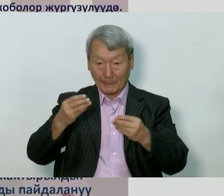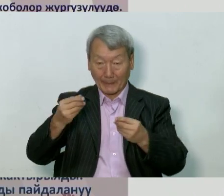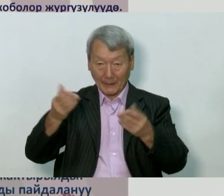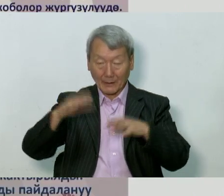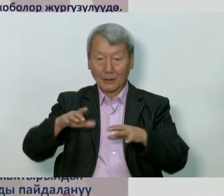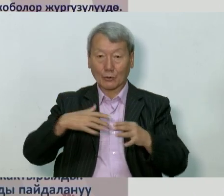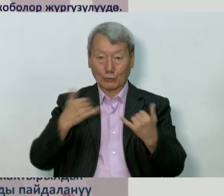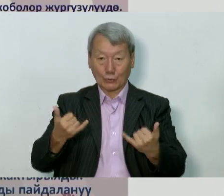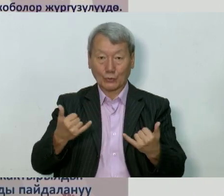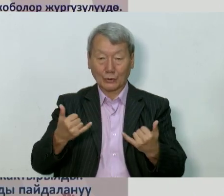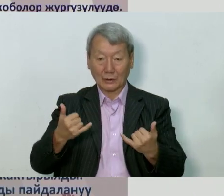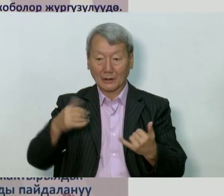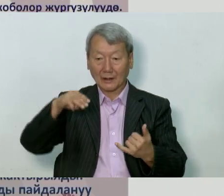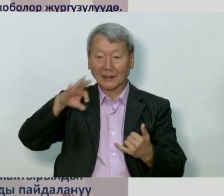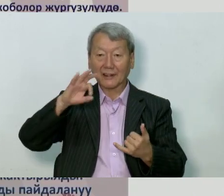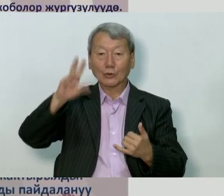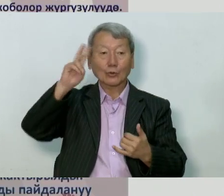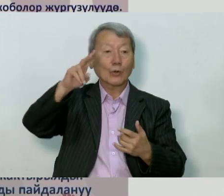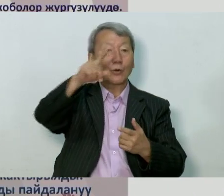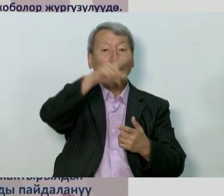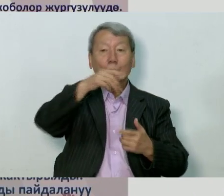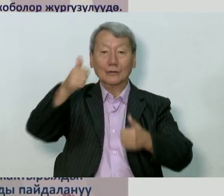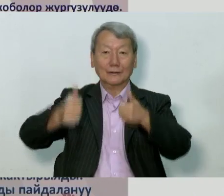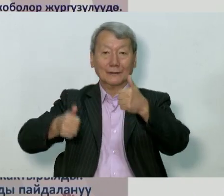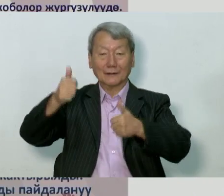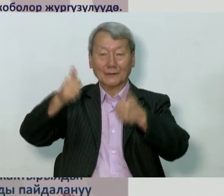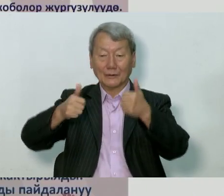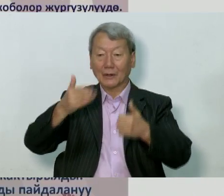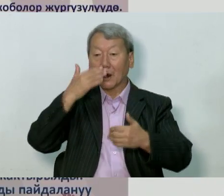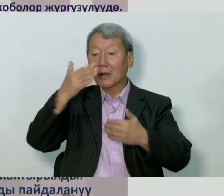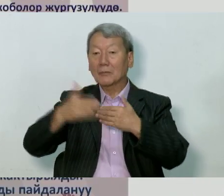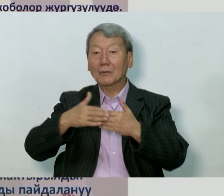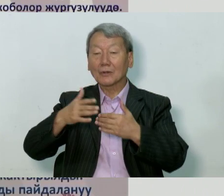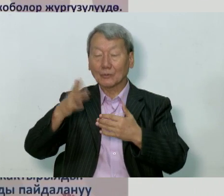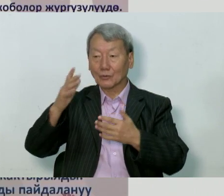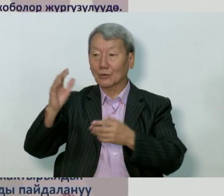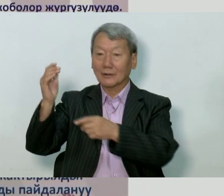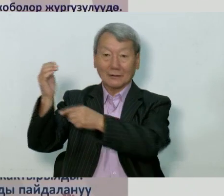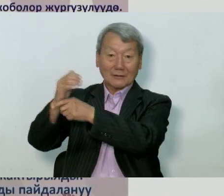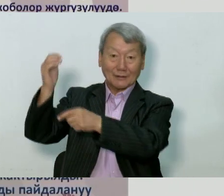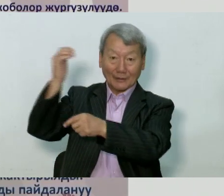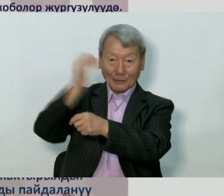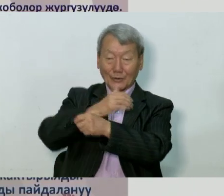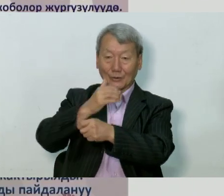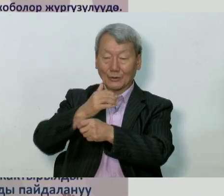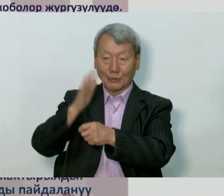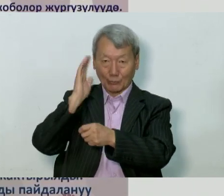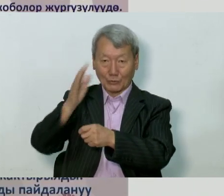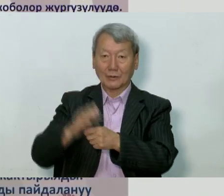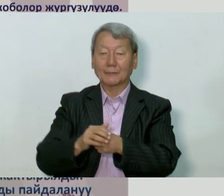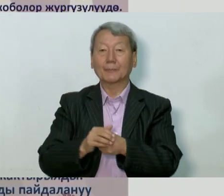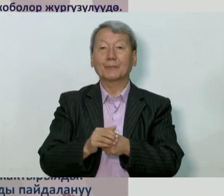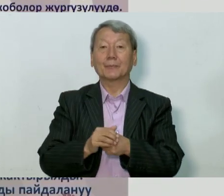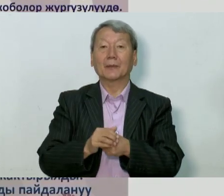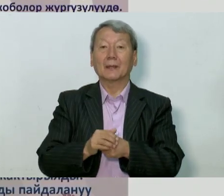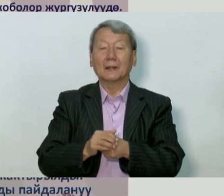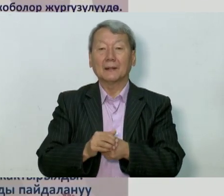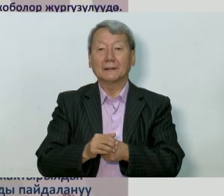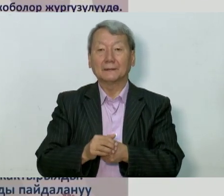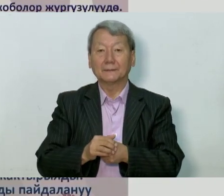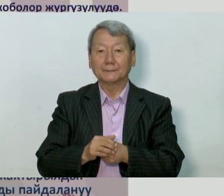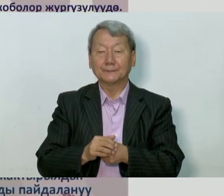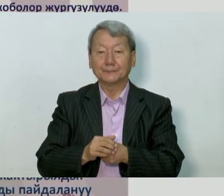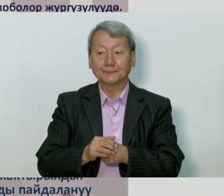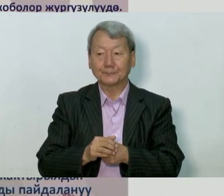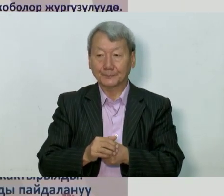акчалар азыр мына тендерлер өтүп, жакын арада бүт поставкалар болуп чыгат.